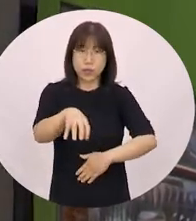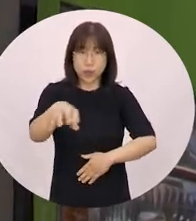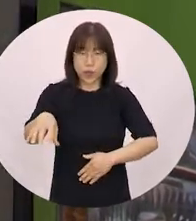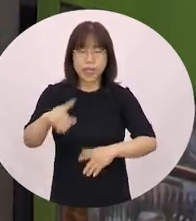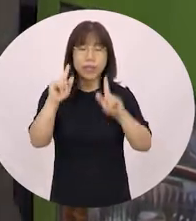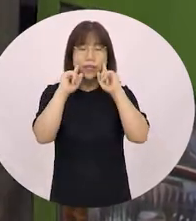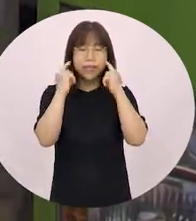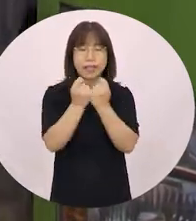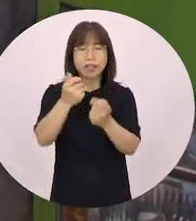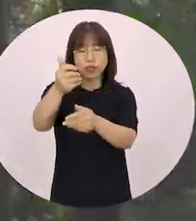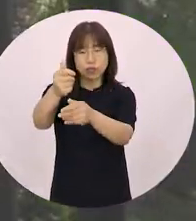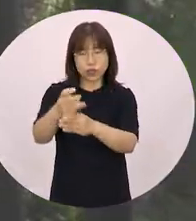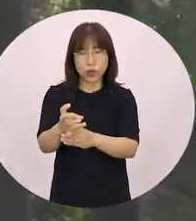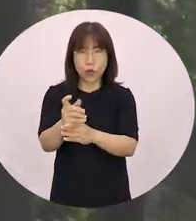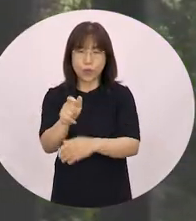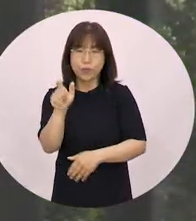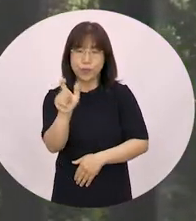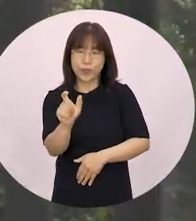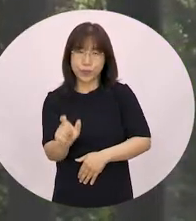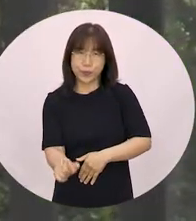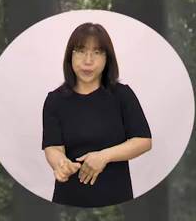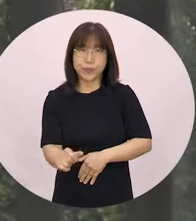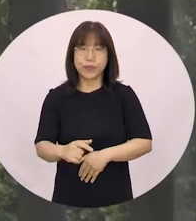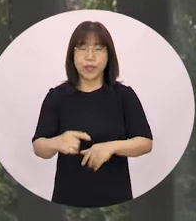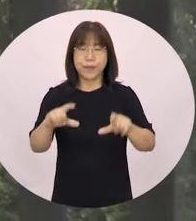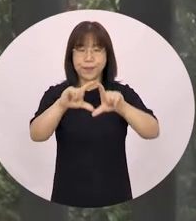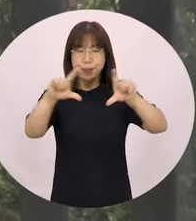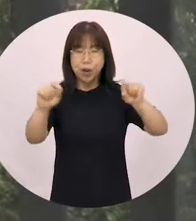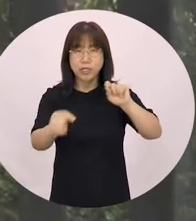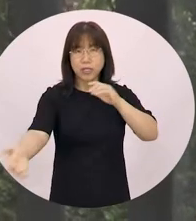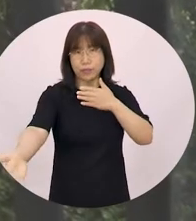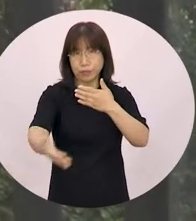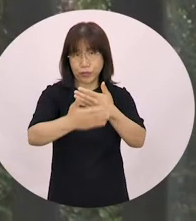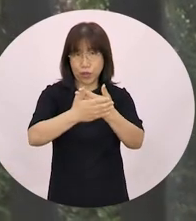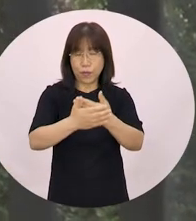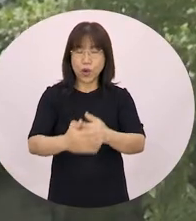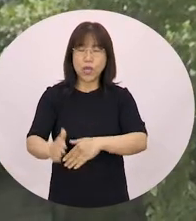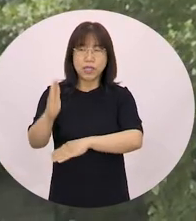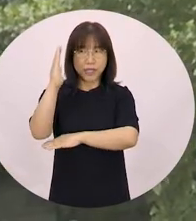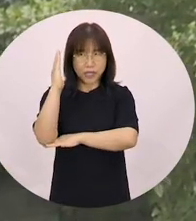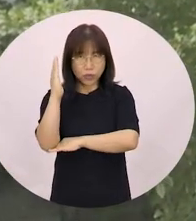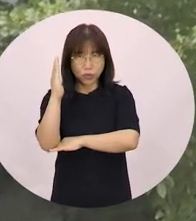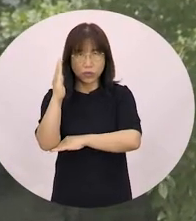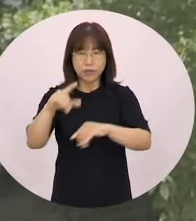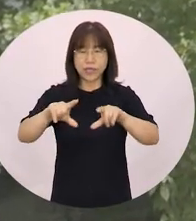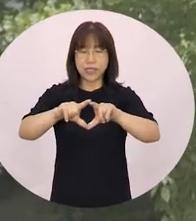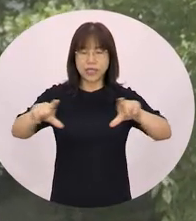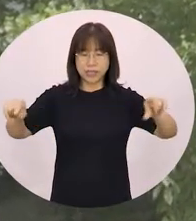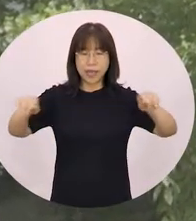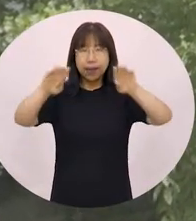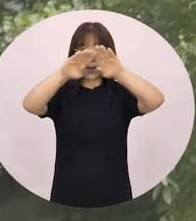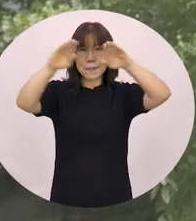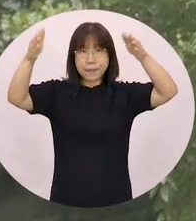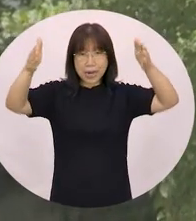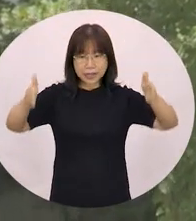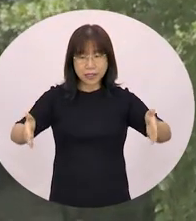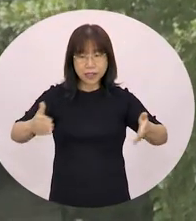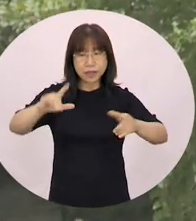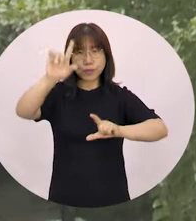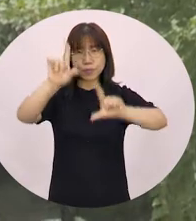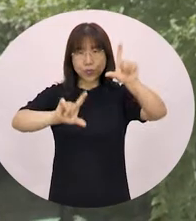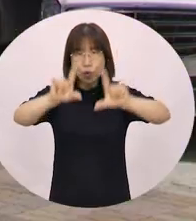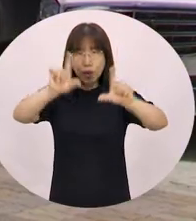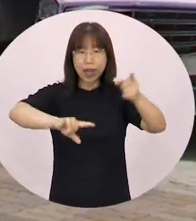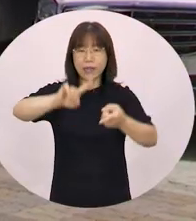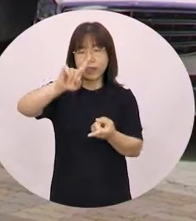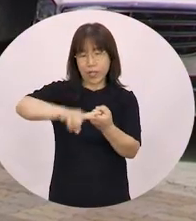버스정류장에 개별 주소를 부여한 사물 주소 판을 설치하고 기둥 형일 자형 박스형 등 다양한